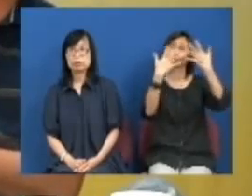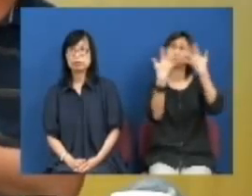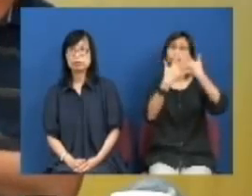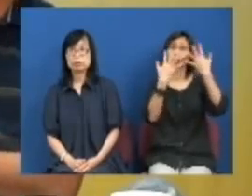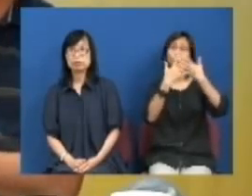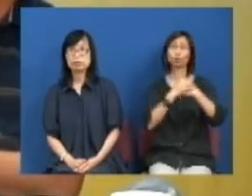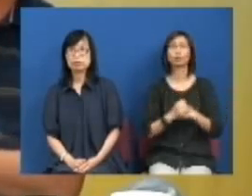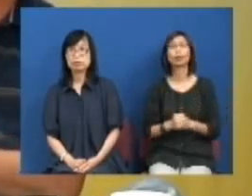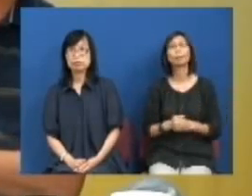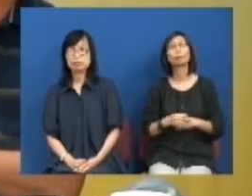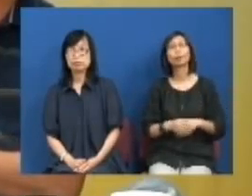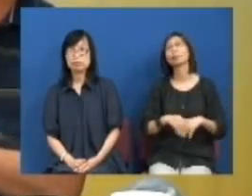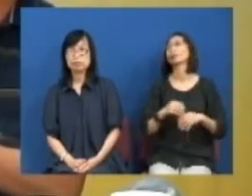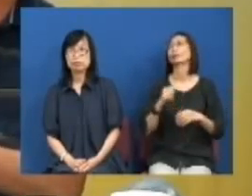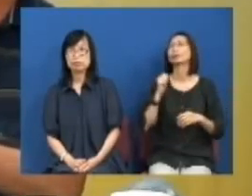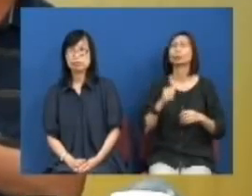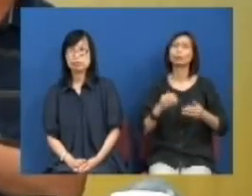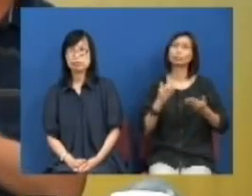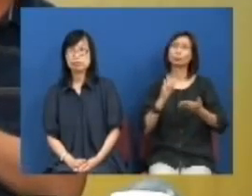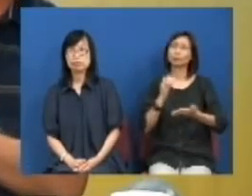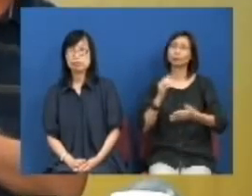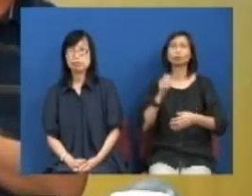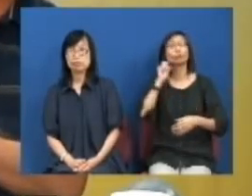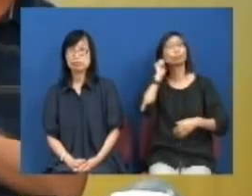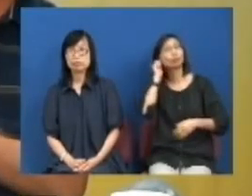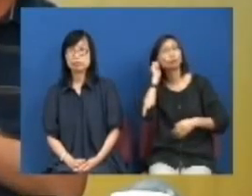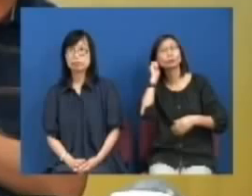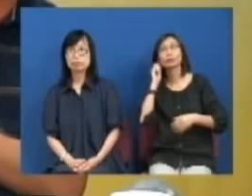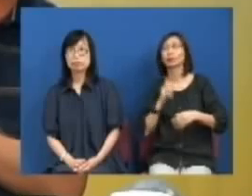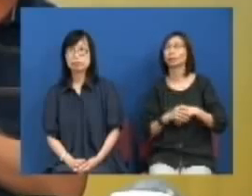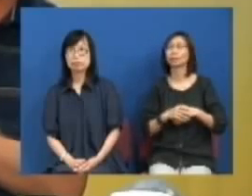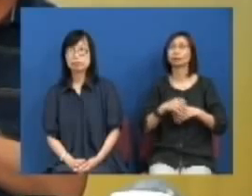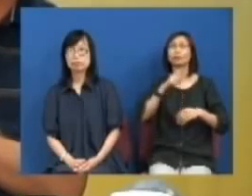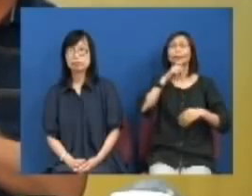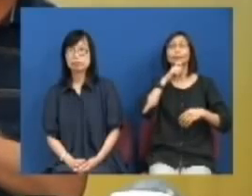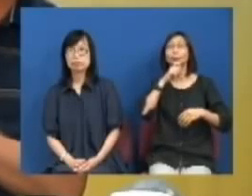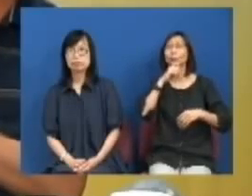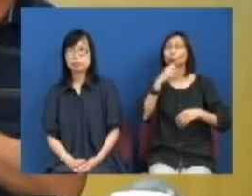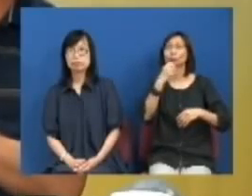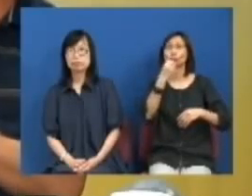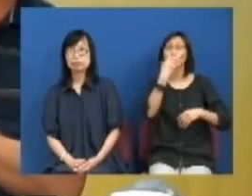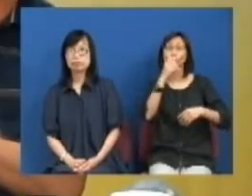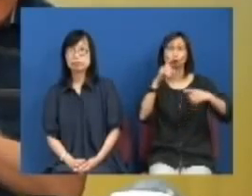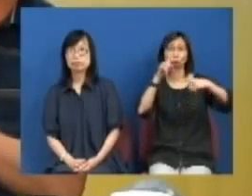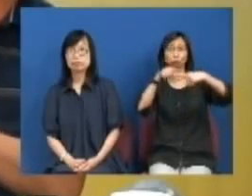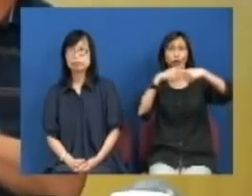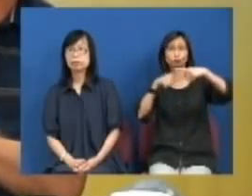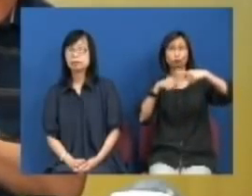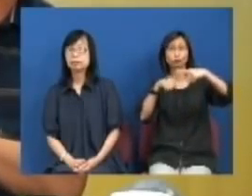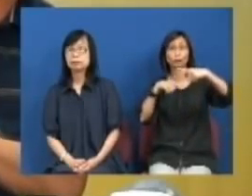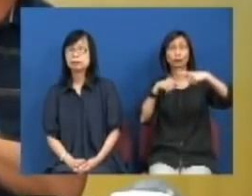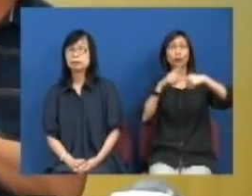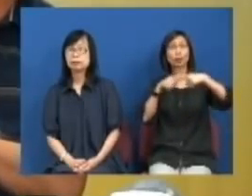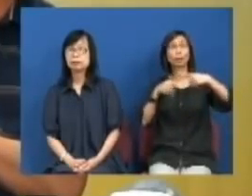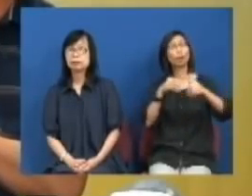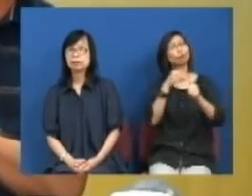係響一個即係有港大即係教授嘅情況之下陪同進行嗰個訪